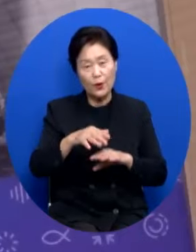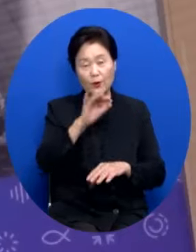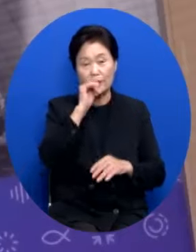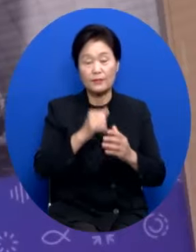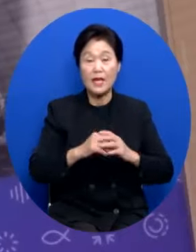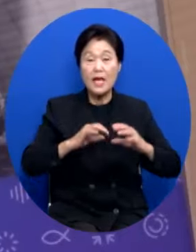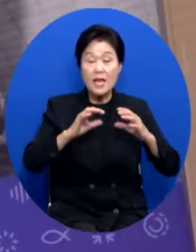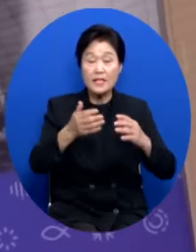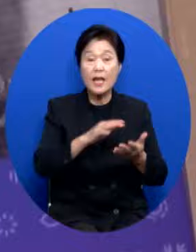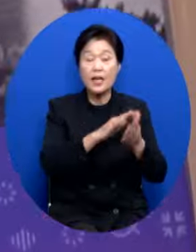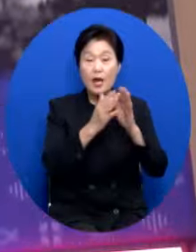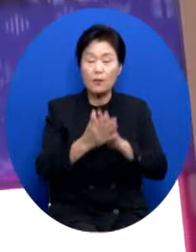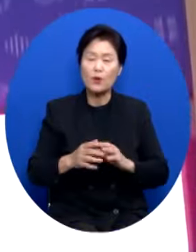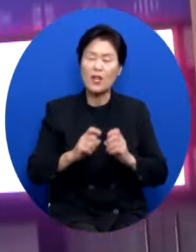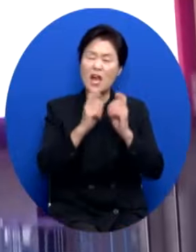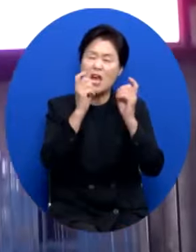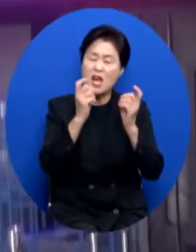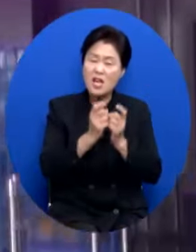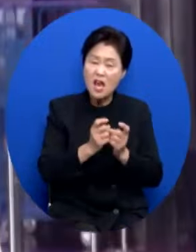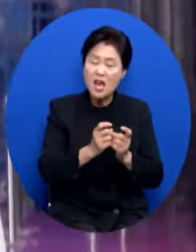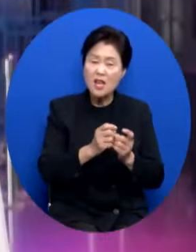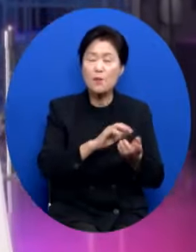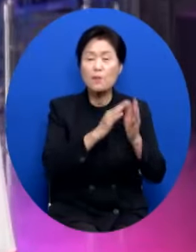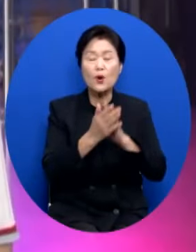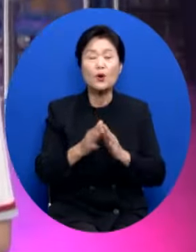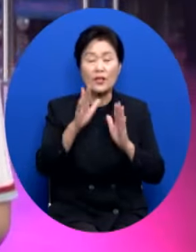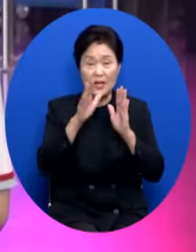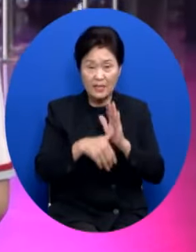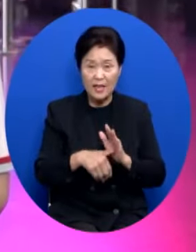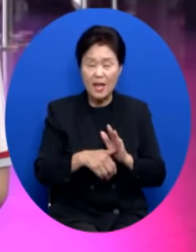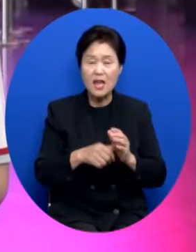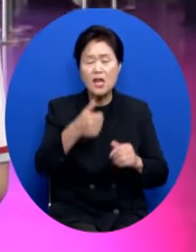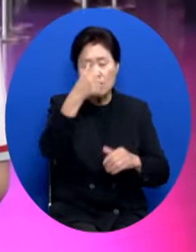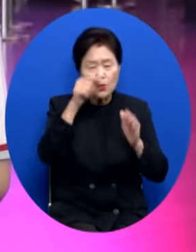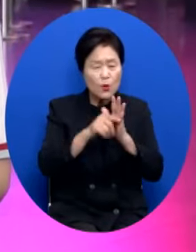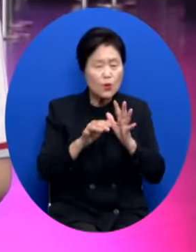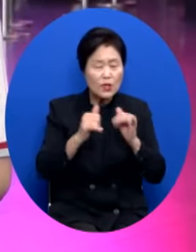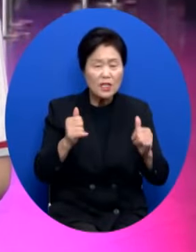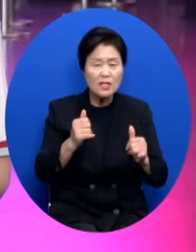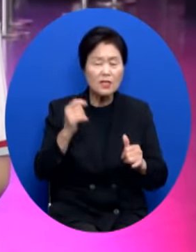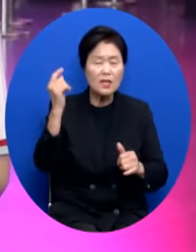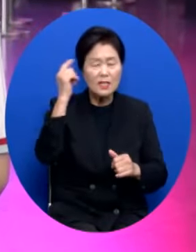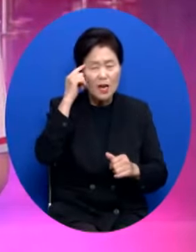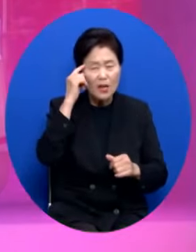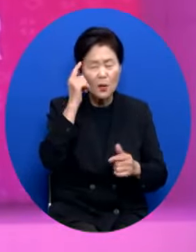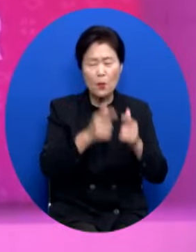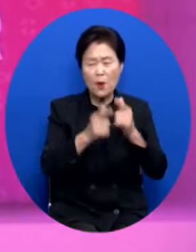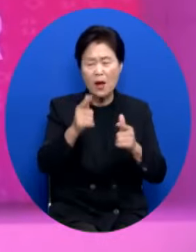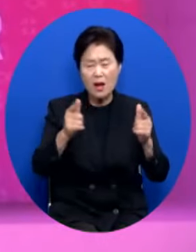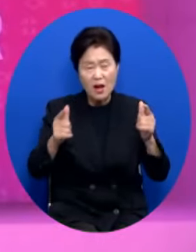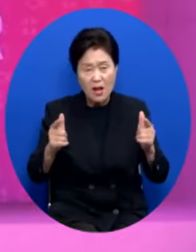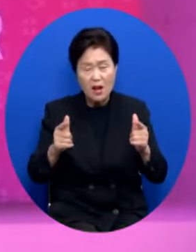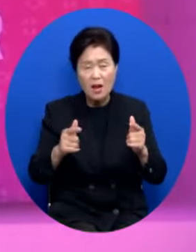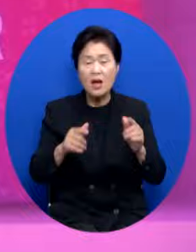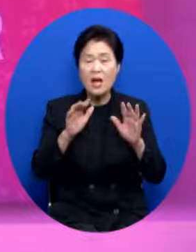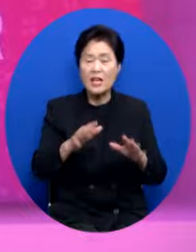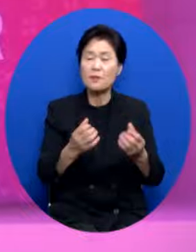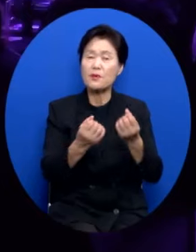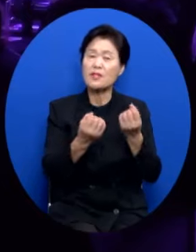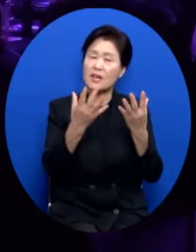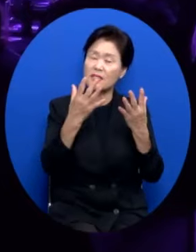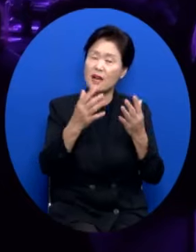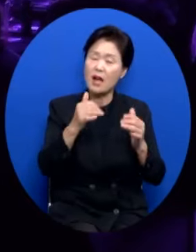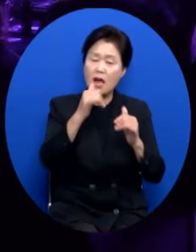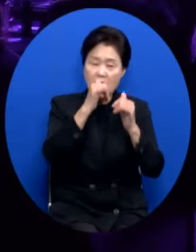세계화, 개인주의화로 가치관이 충돌하는 시대, 기독교인의 목소리마저 다양해진 상황 속에서 이번 4차 로잔대회가